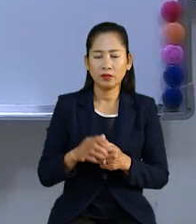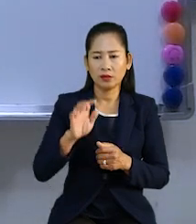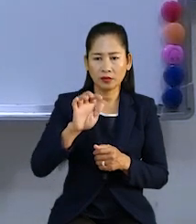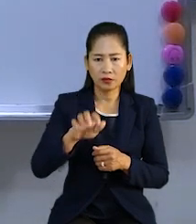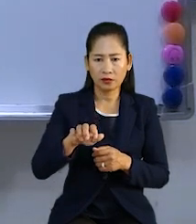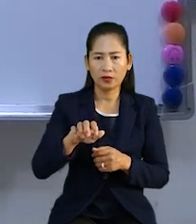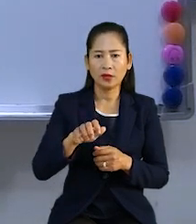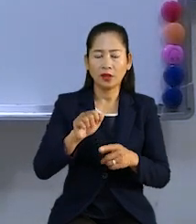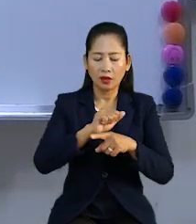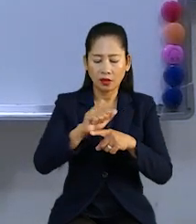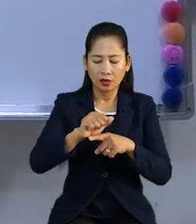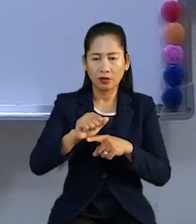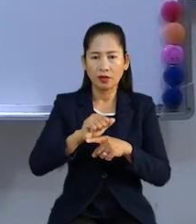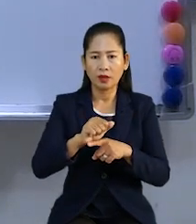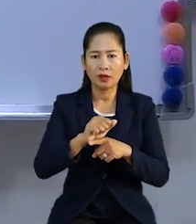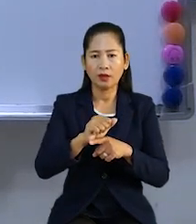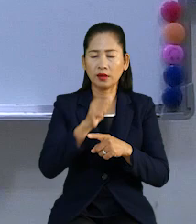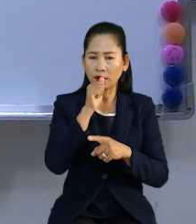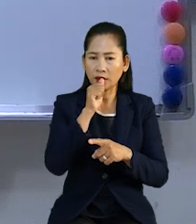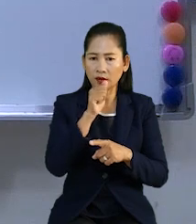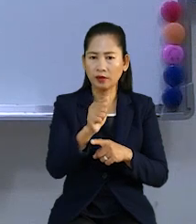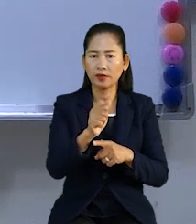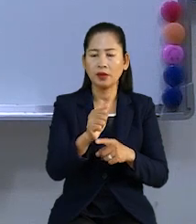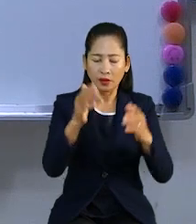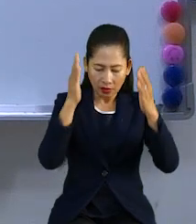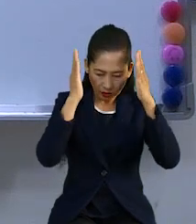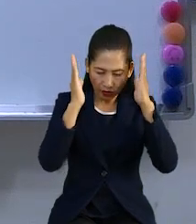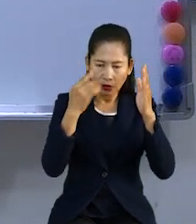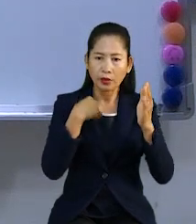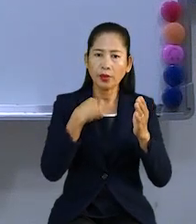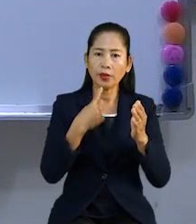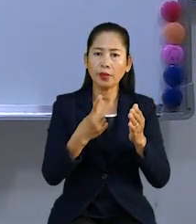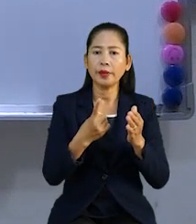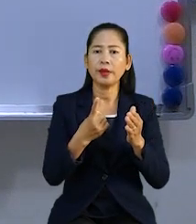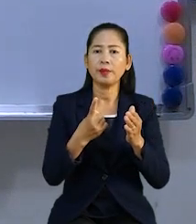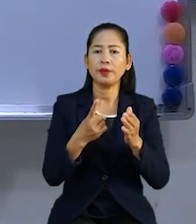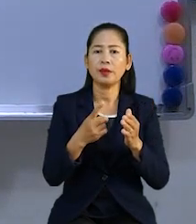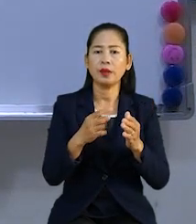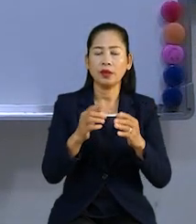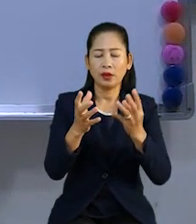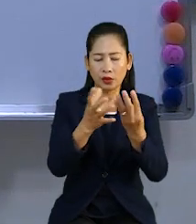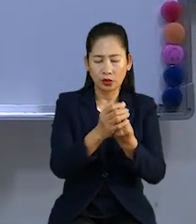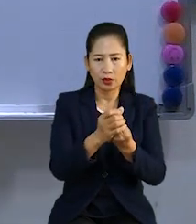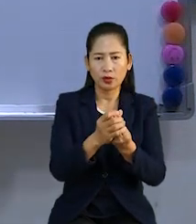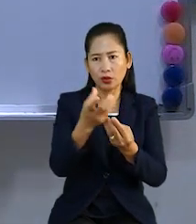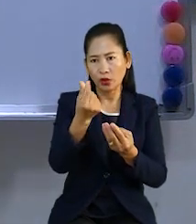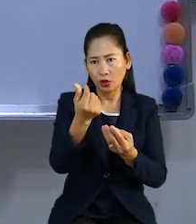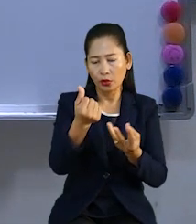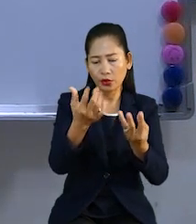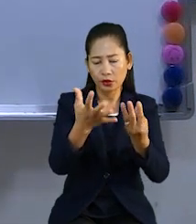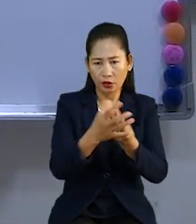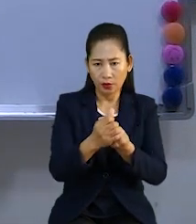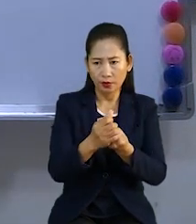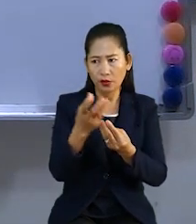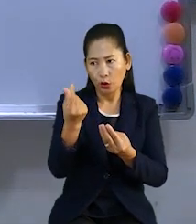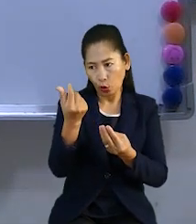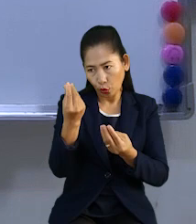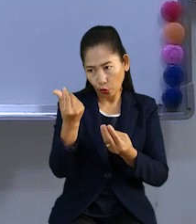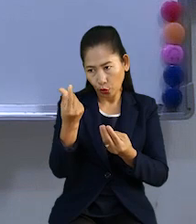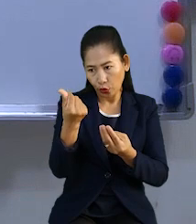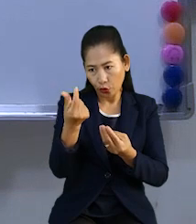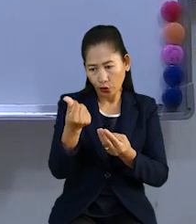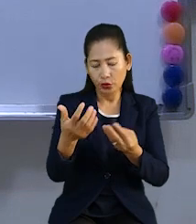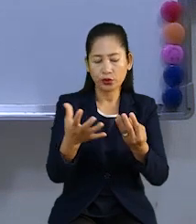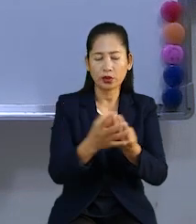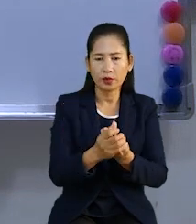cha lùm hạt rồi bao dướng cứ chối prap chầm nuôn tật prạ xạ rộng cha những